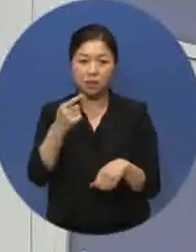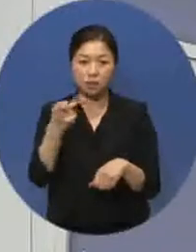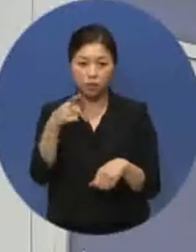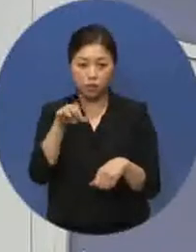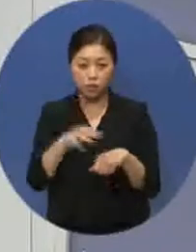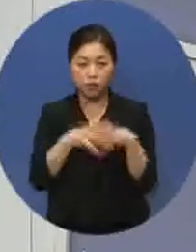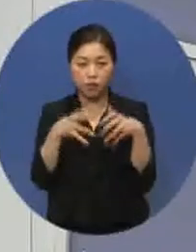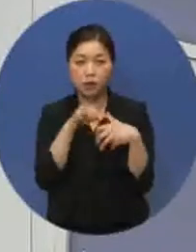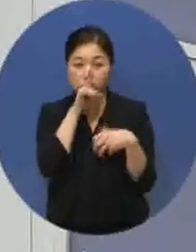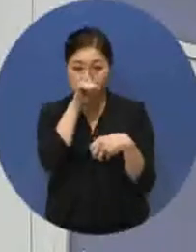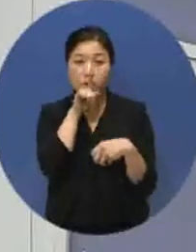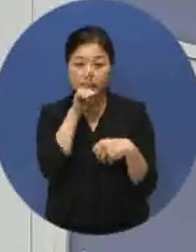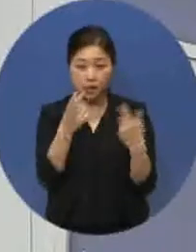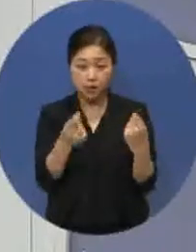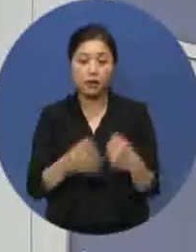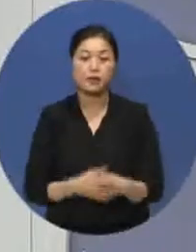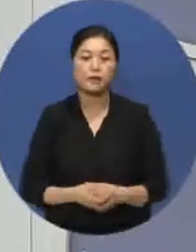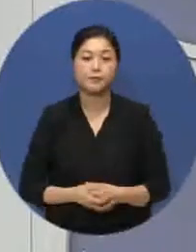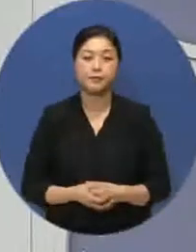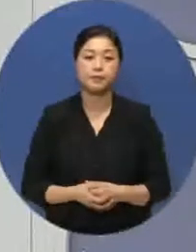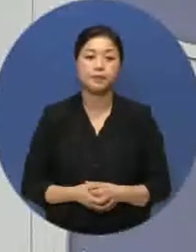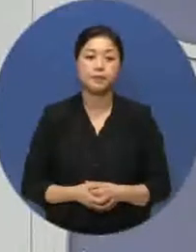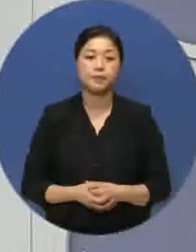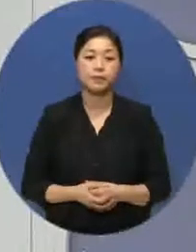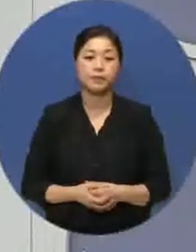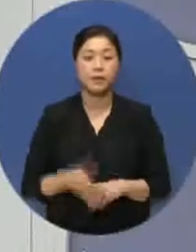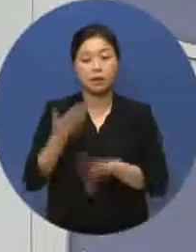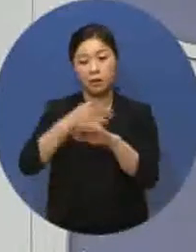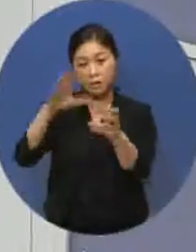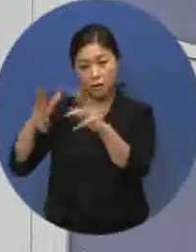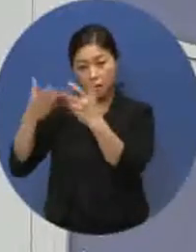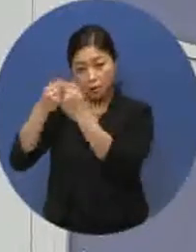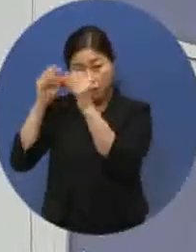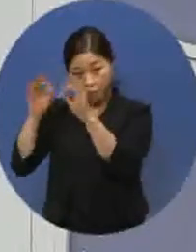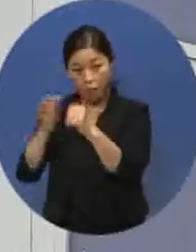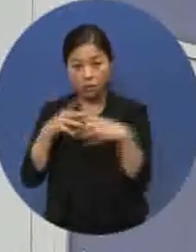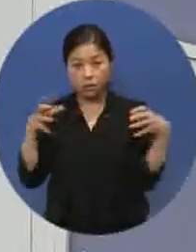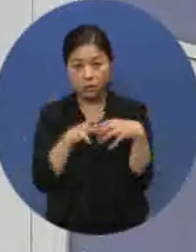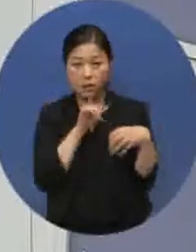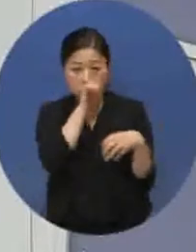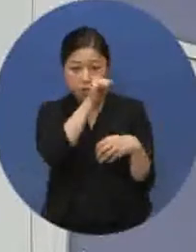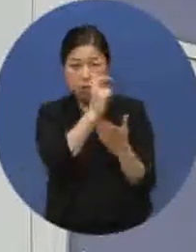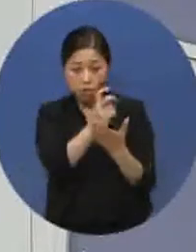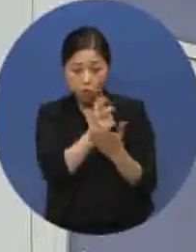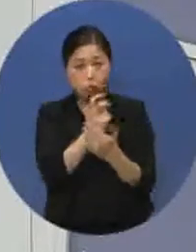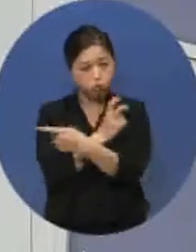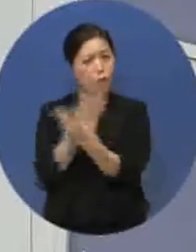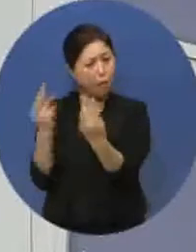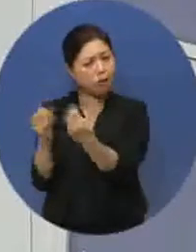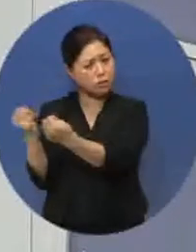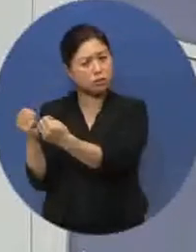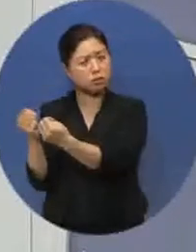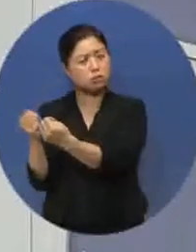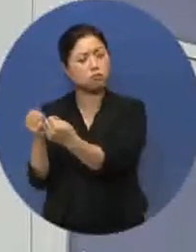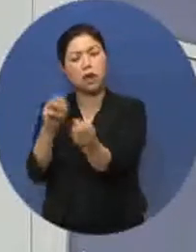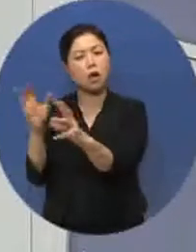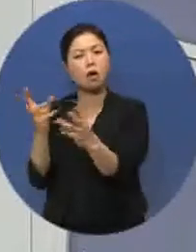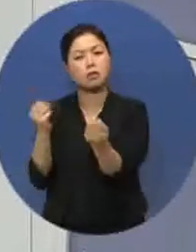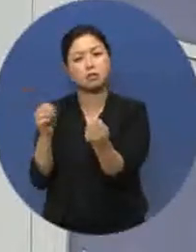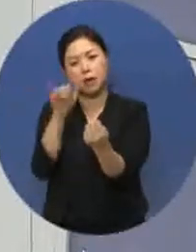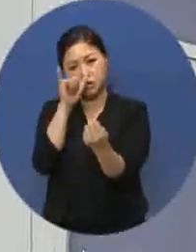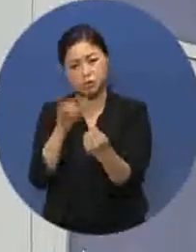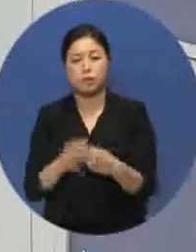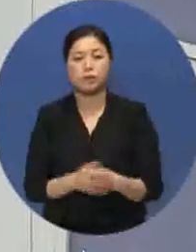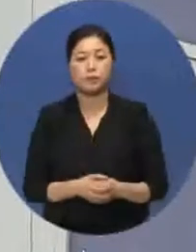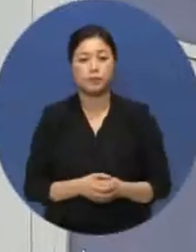소송이라고 표현할 수 있는데요. 실제로 외국의 사례에 봐도 집단 소송 제도가 활성화되어 있는 나라가 많이 있습니다.